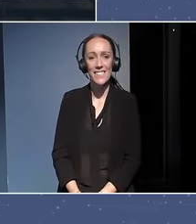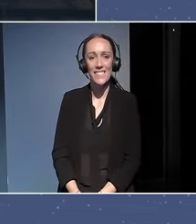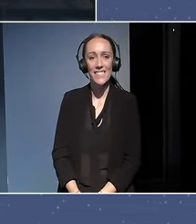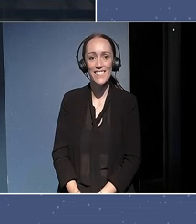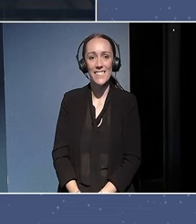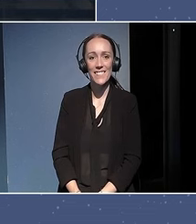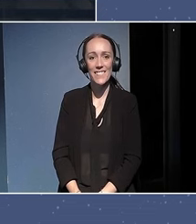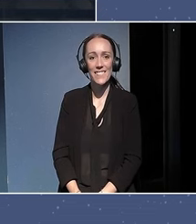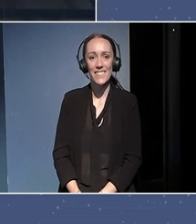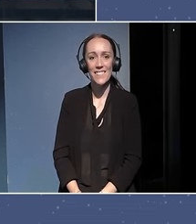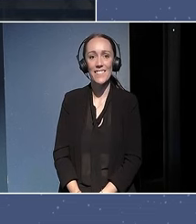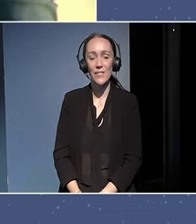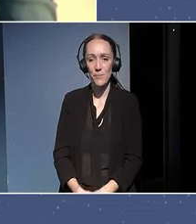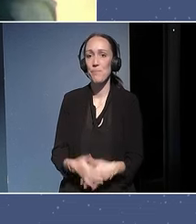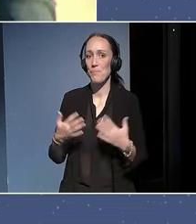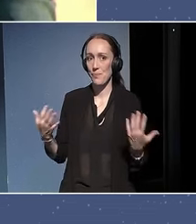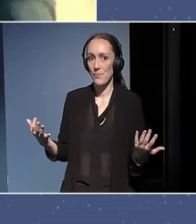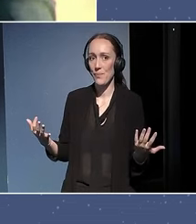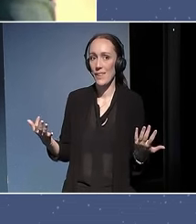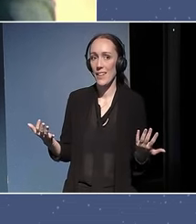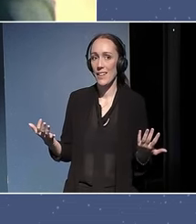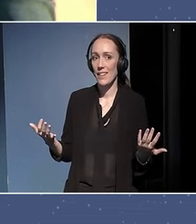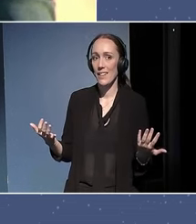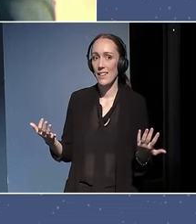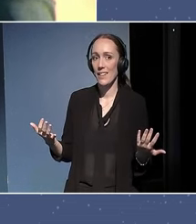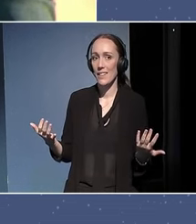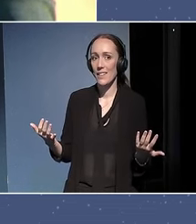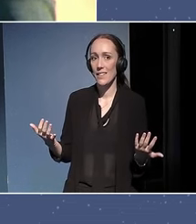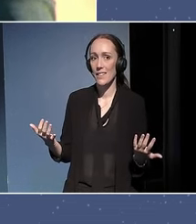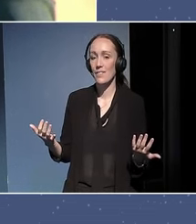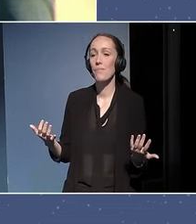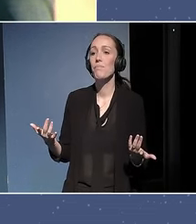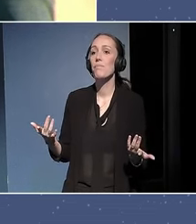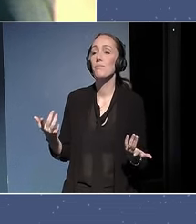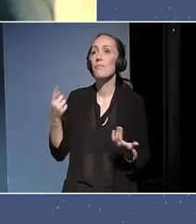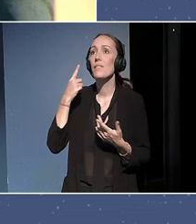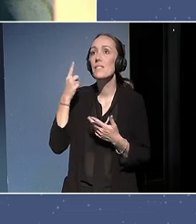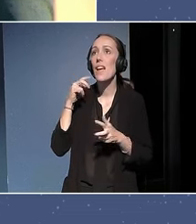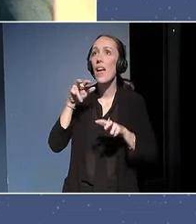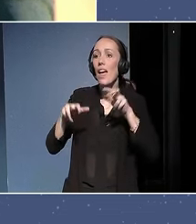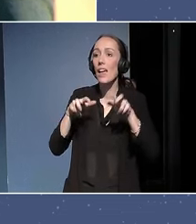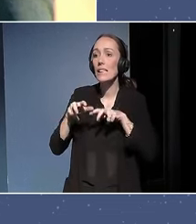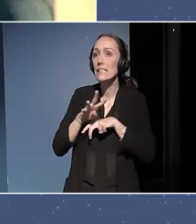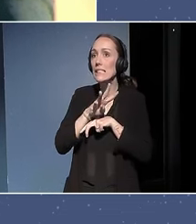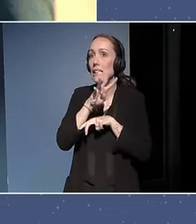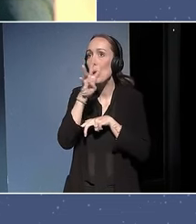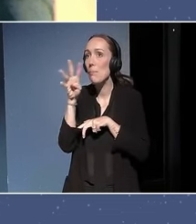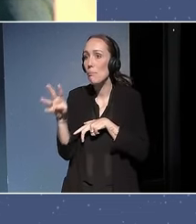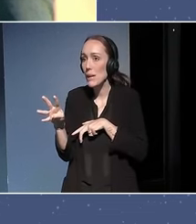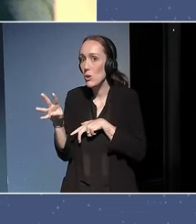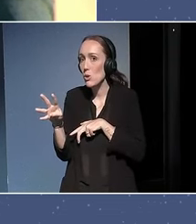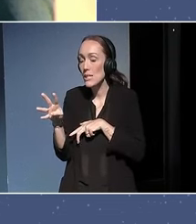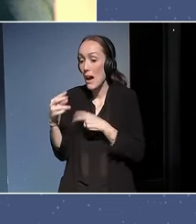imbarazzante allora che che cosa sarebbe successo Se lo spinosauro fosse sopravvissuto